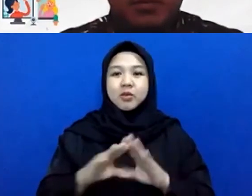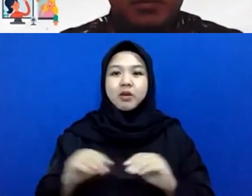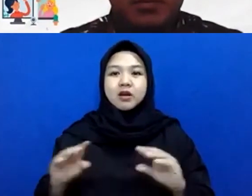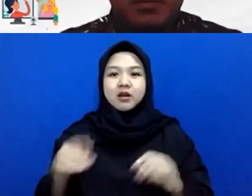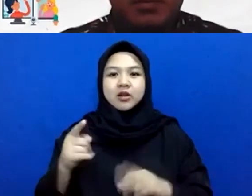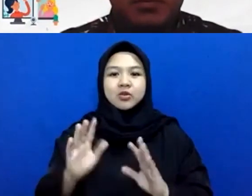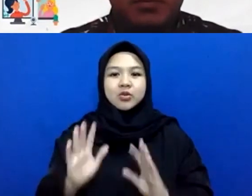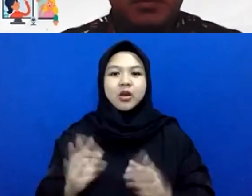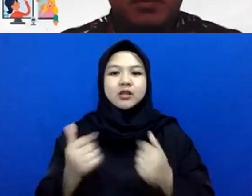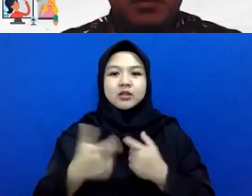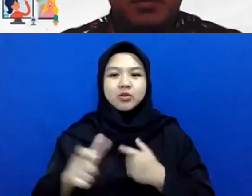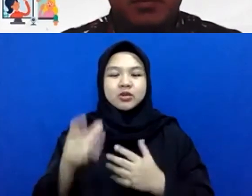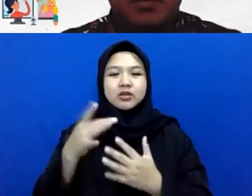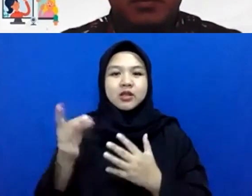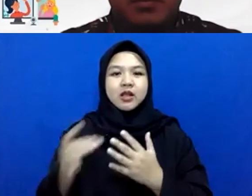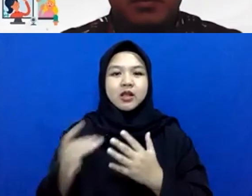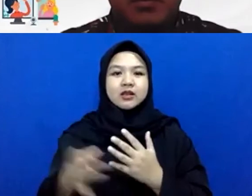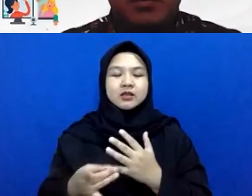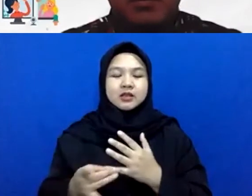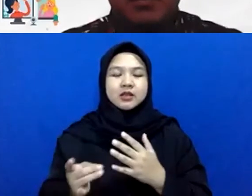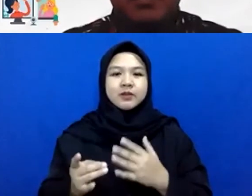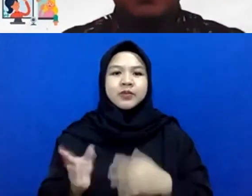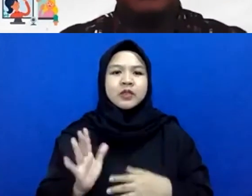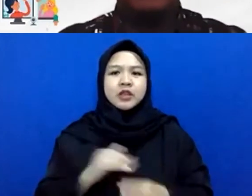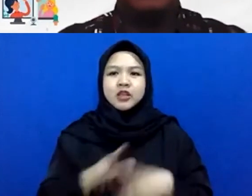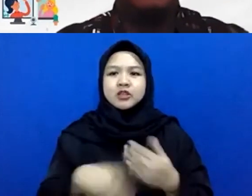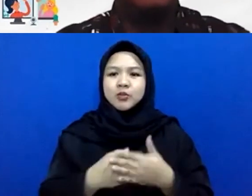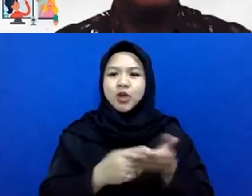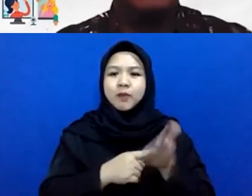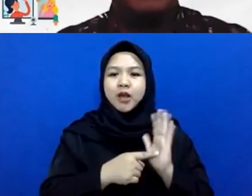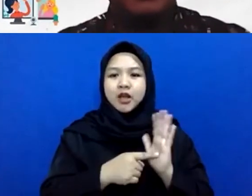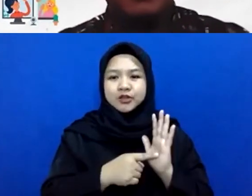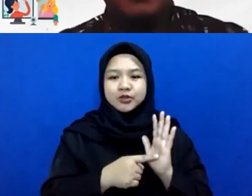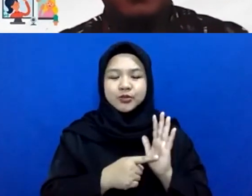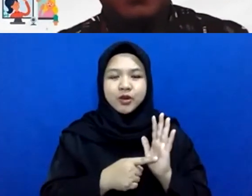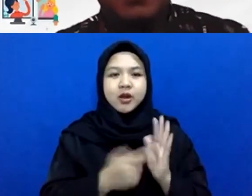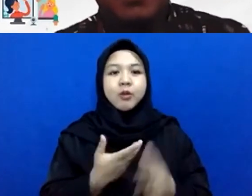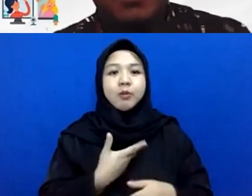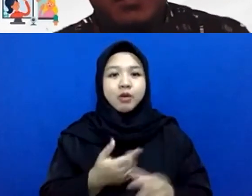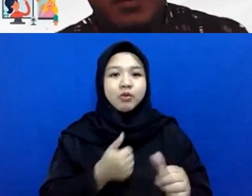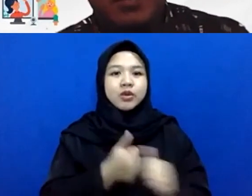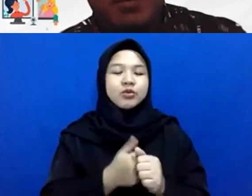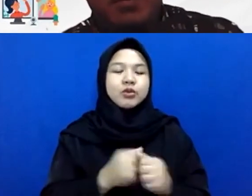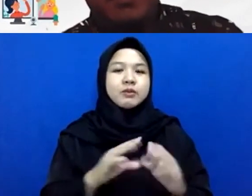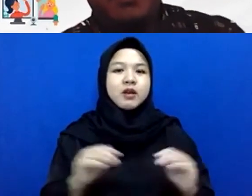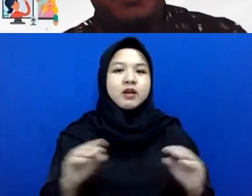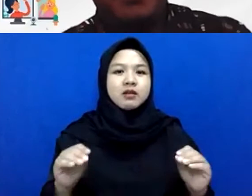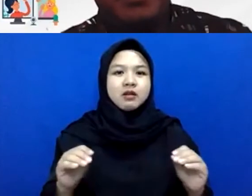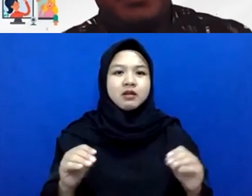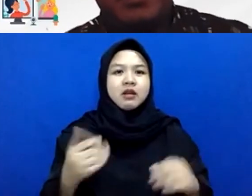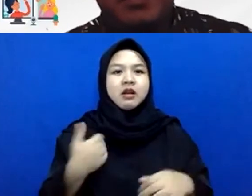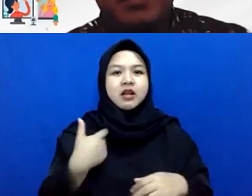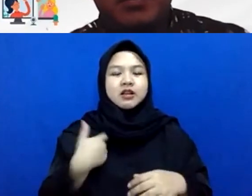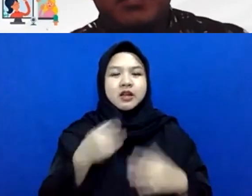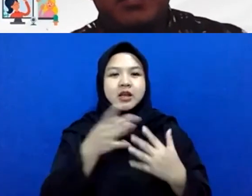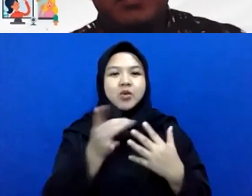hasil dari proses seleksi. Jadi tidak semua mahasiswa yang mau mengikuti magang. Jadi bisa dikatakan ada audisinya